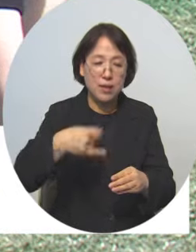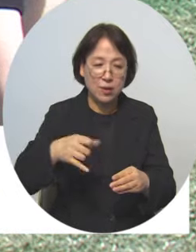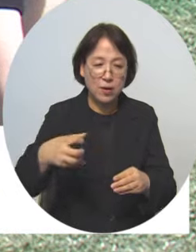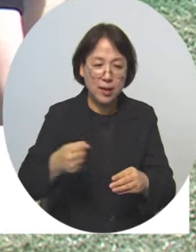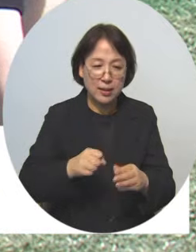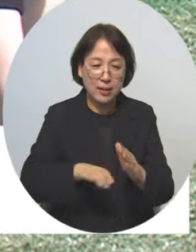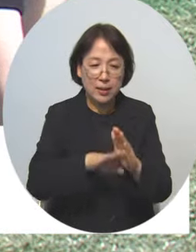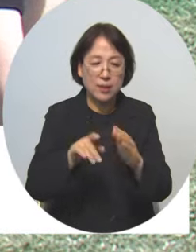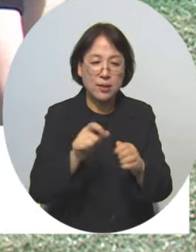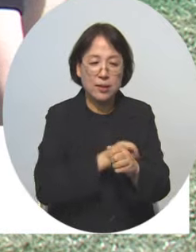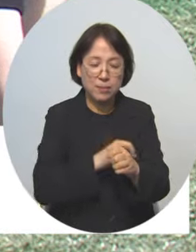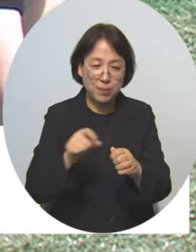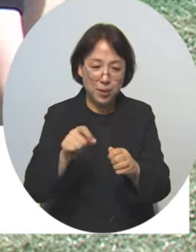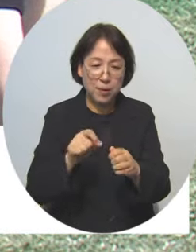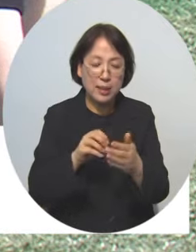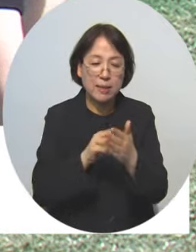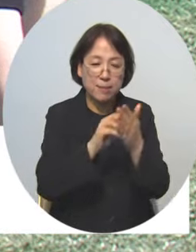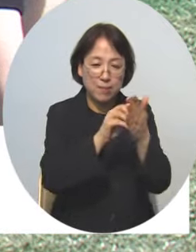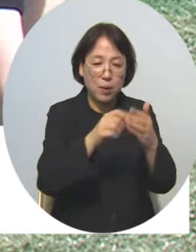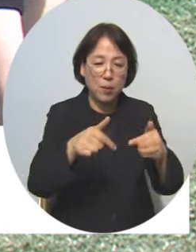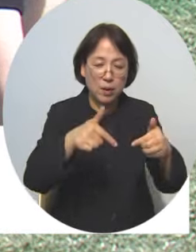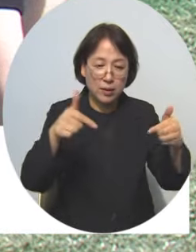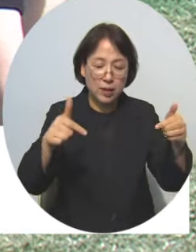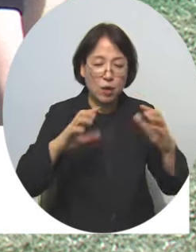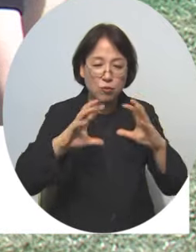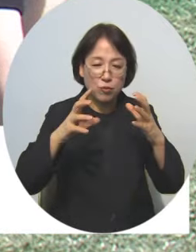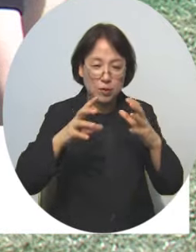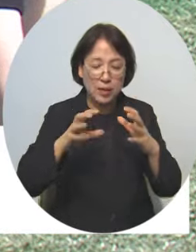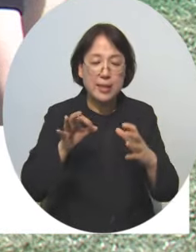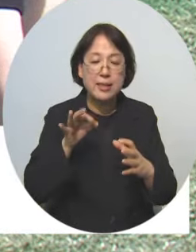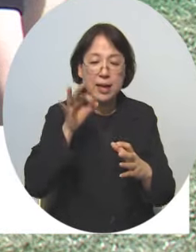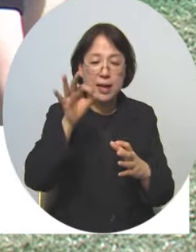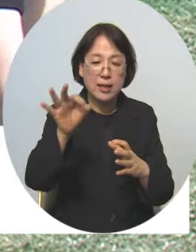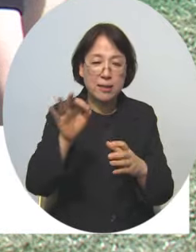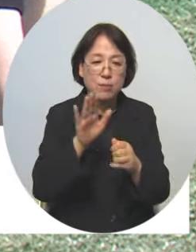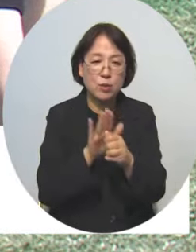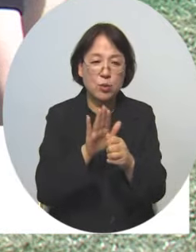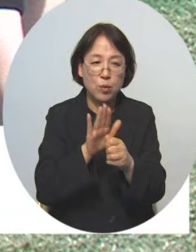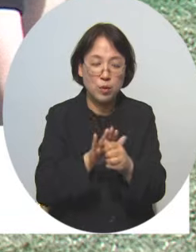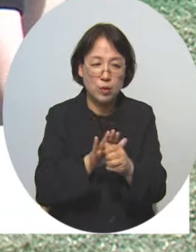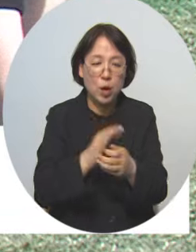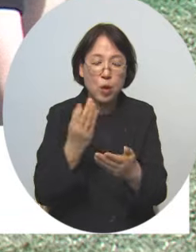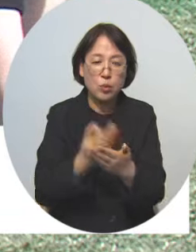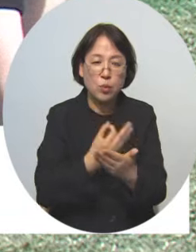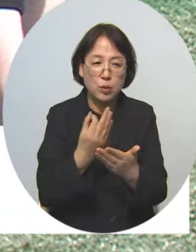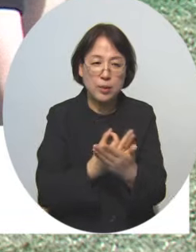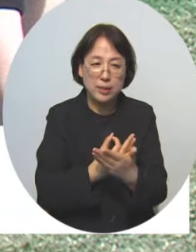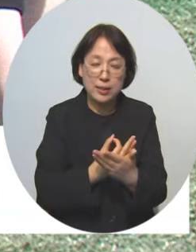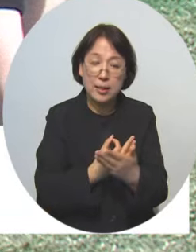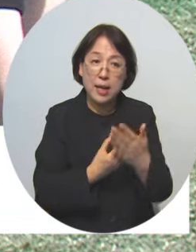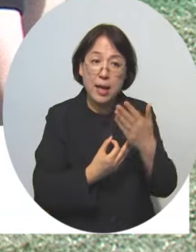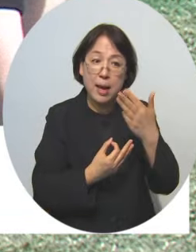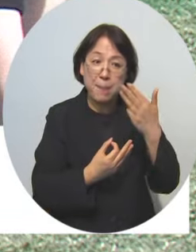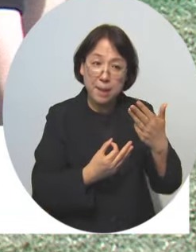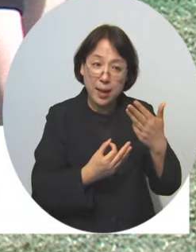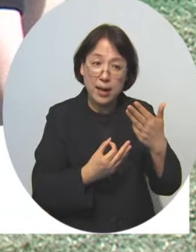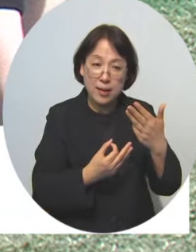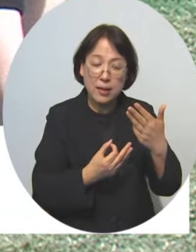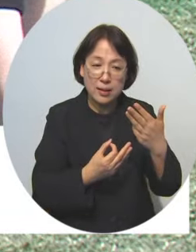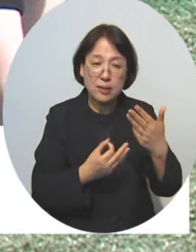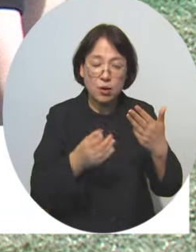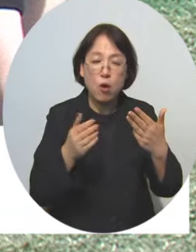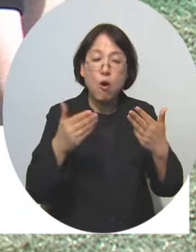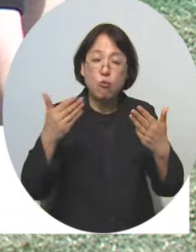확산을 유도하고 다자녀 가구에 대한 국가장학금 지원을 소득 8구간에서 9구간으로 확대해서 약 10만 명의